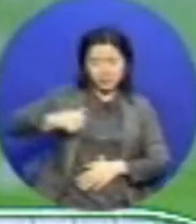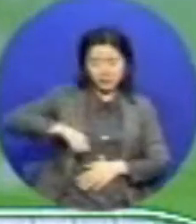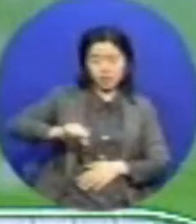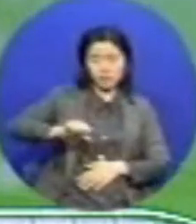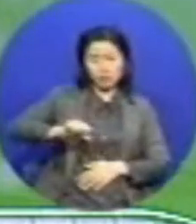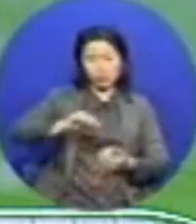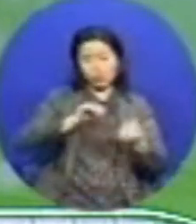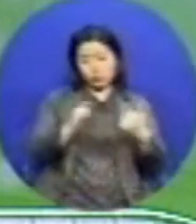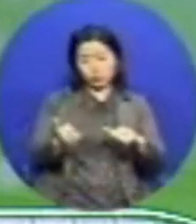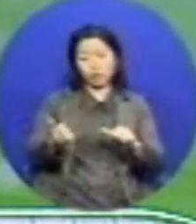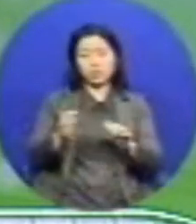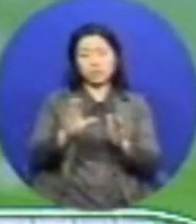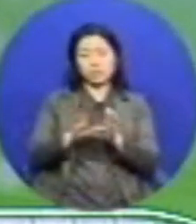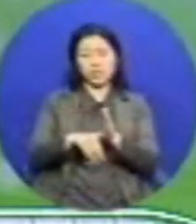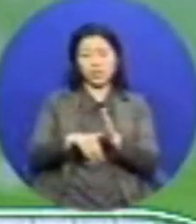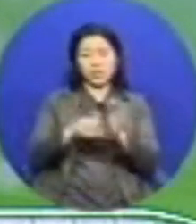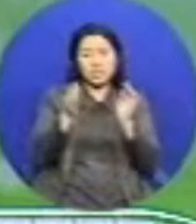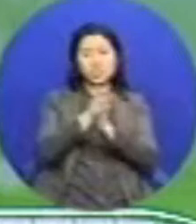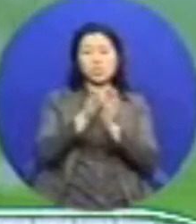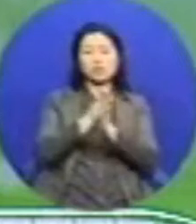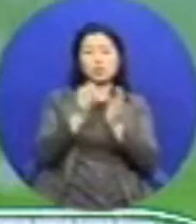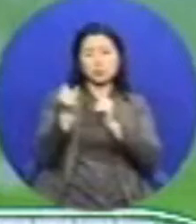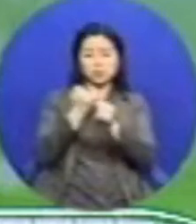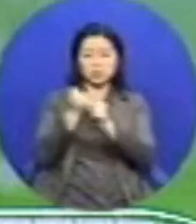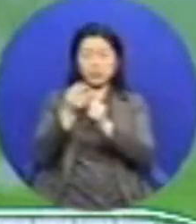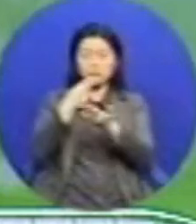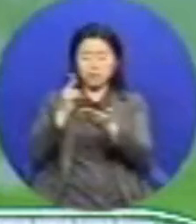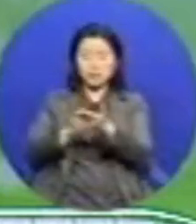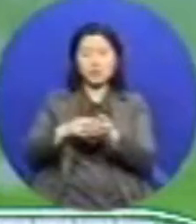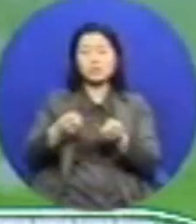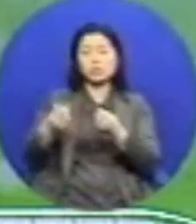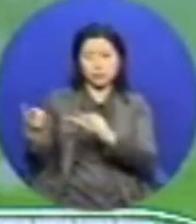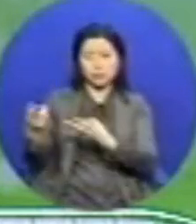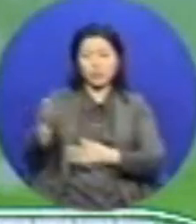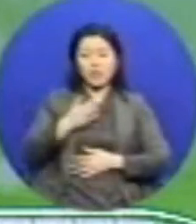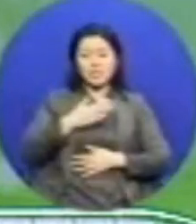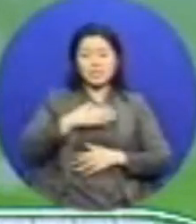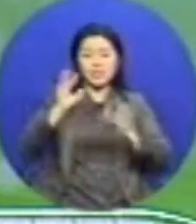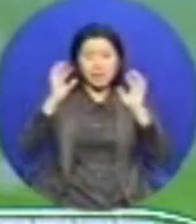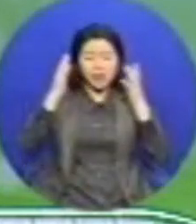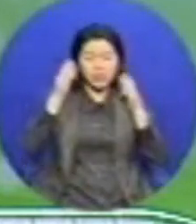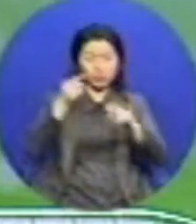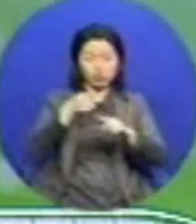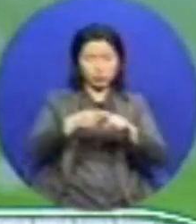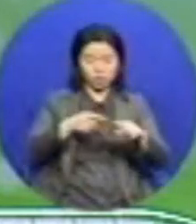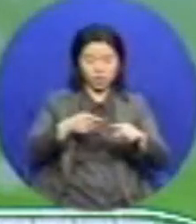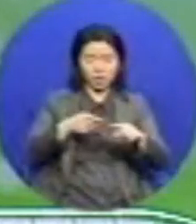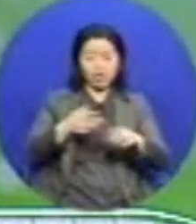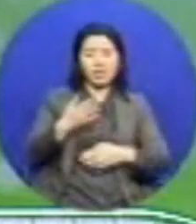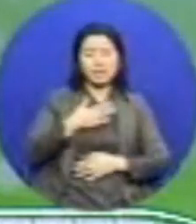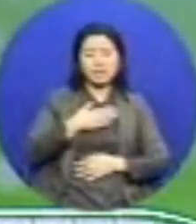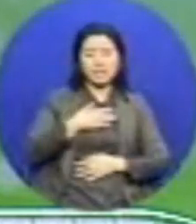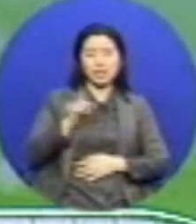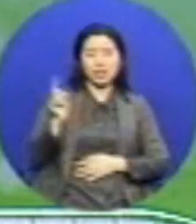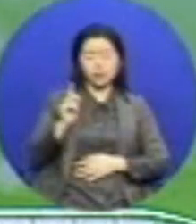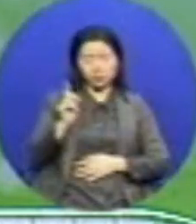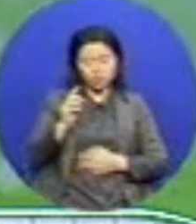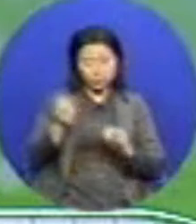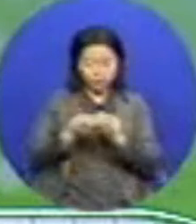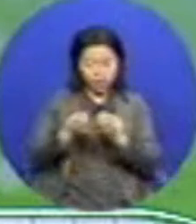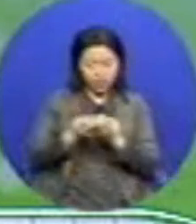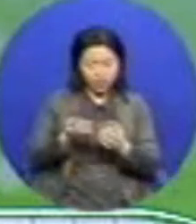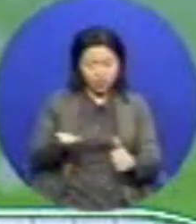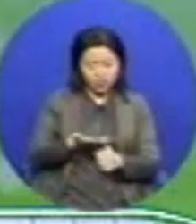부부에게 편지를 보냈어요 제 아이들 중에 제가 어떻게 길러야 될까